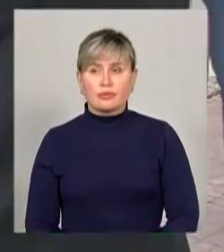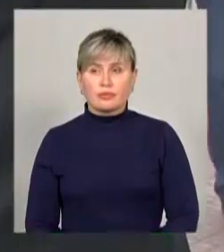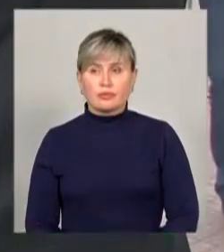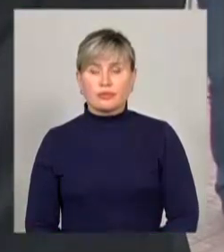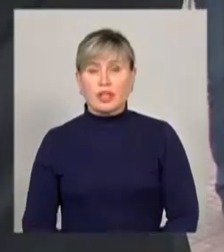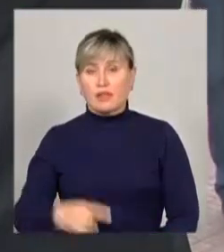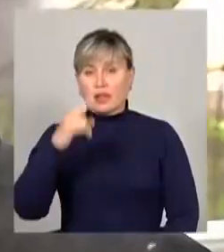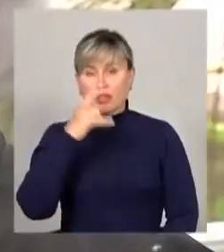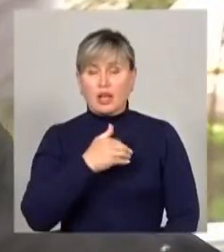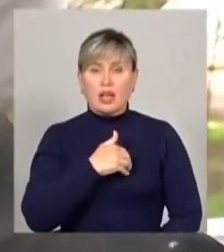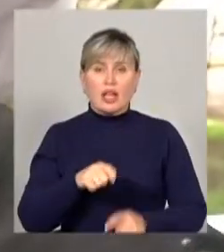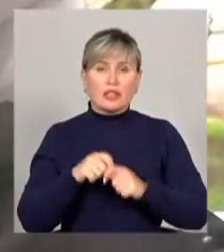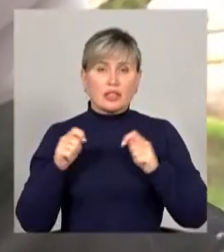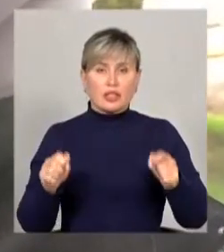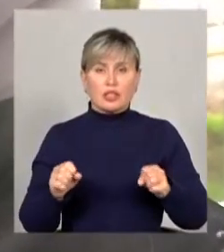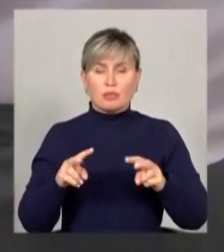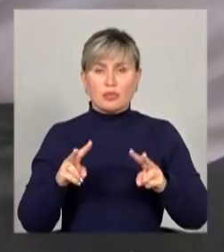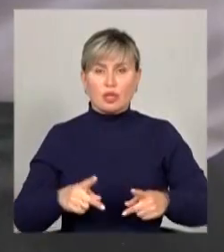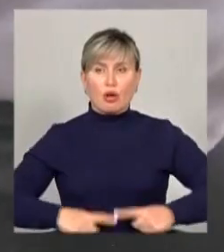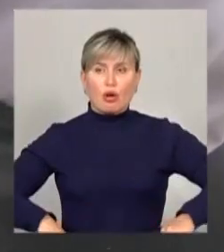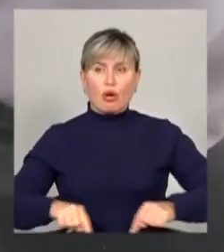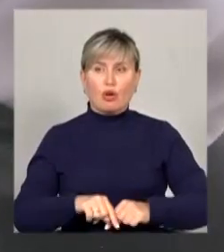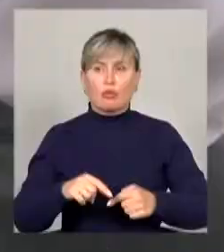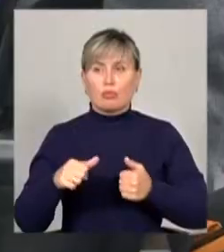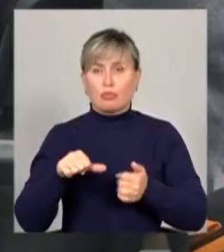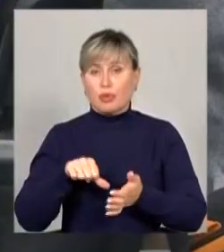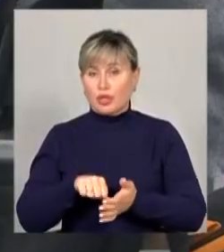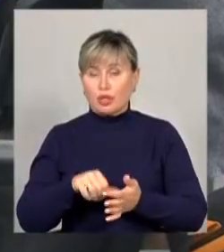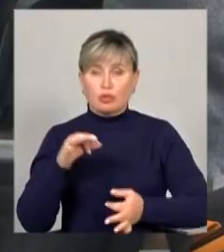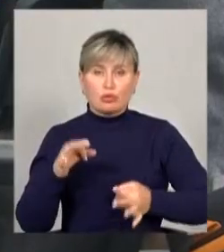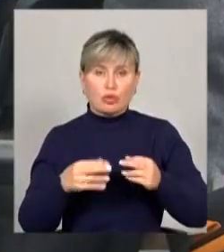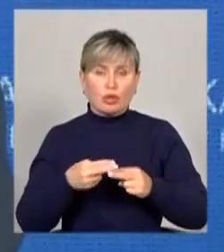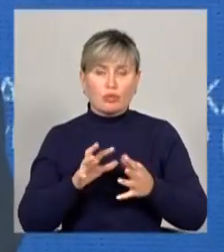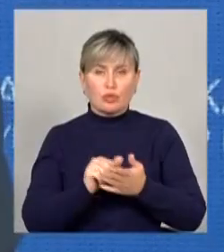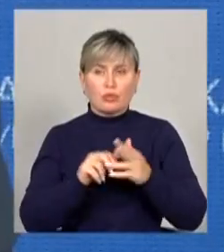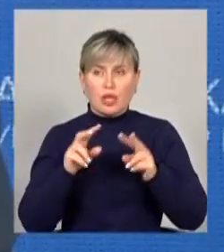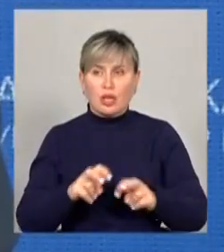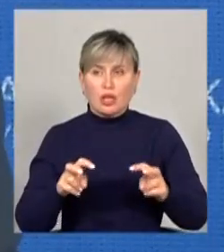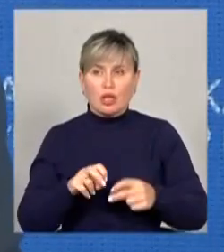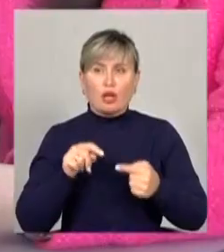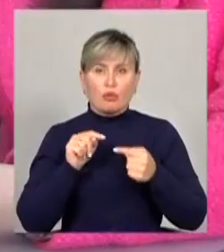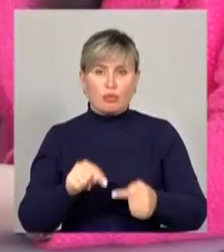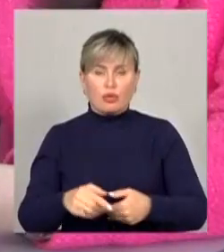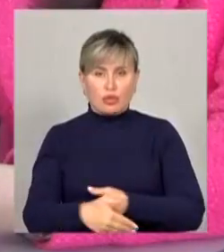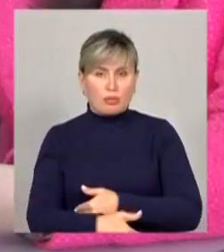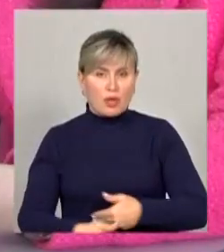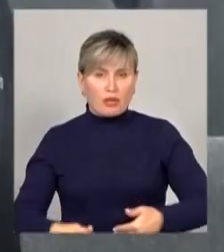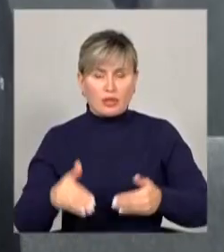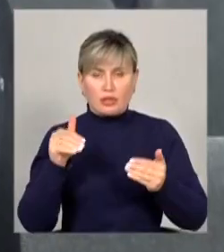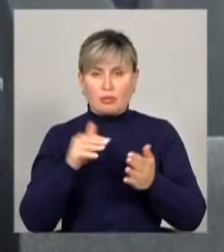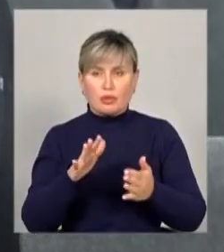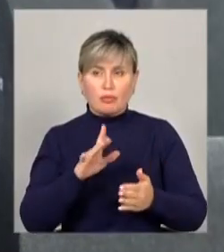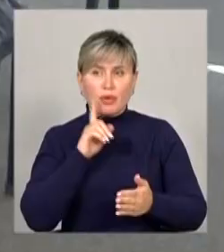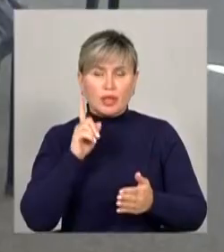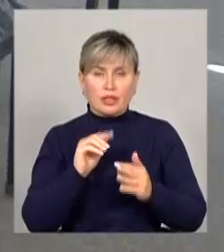В Казахстане хотят создать специальный орган при судах, который будет заниматься расследованием дел против половой неприкосновенности